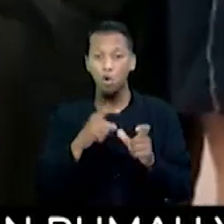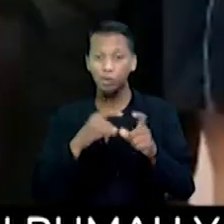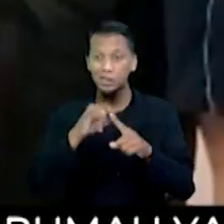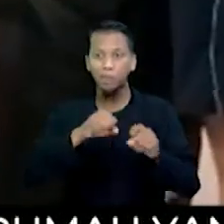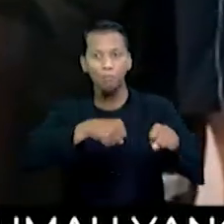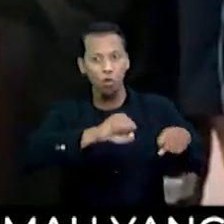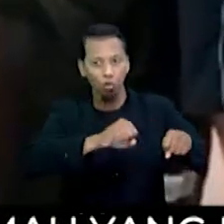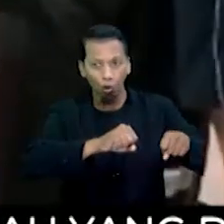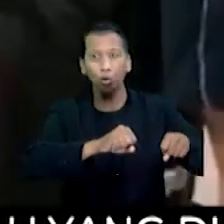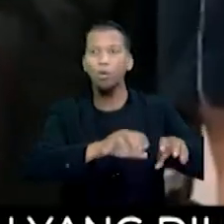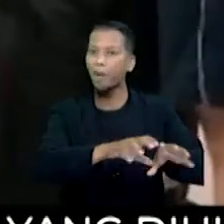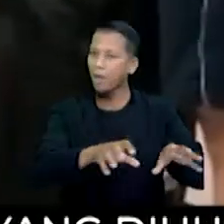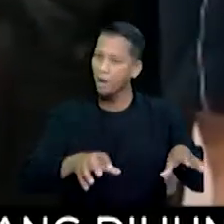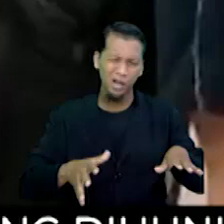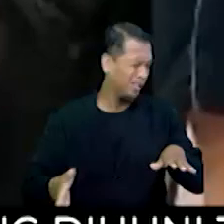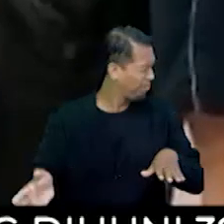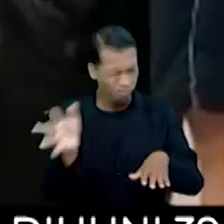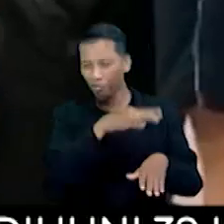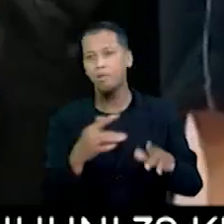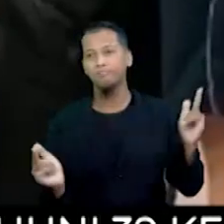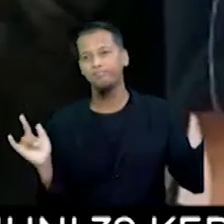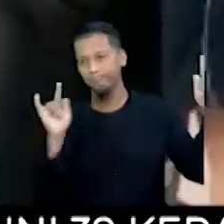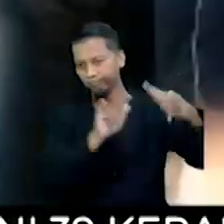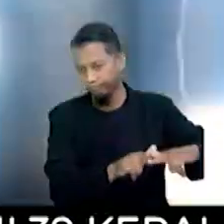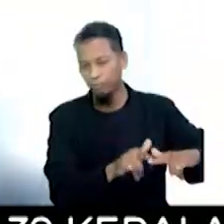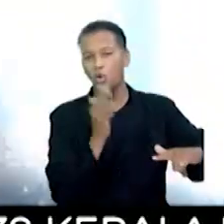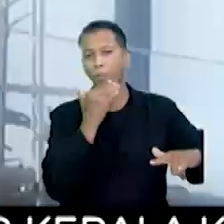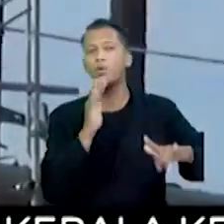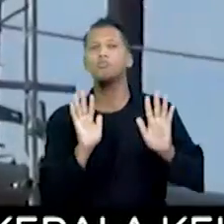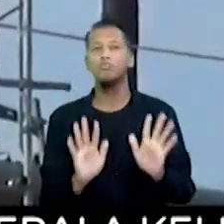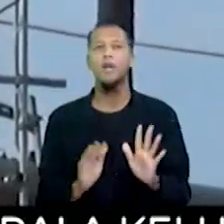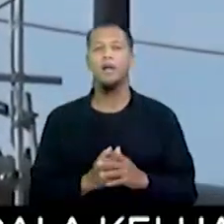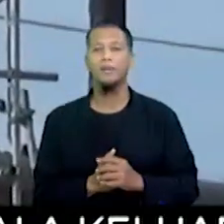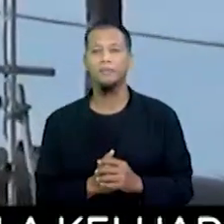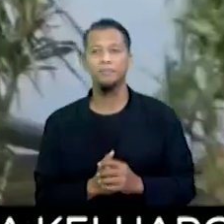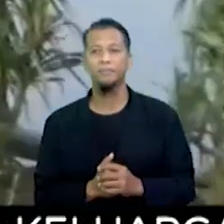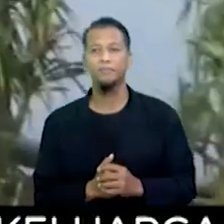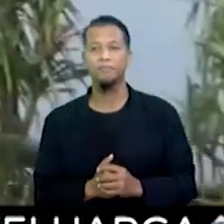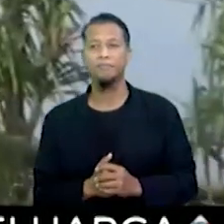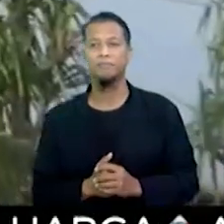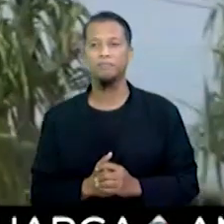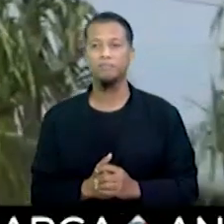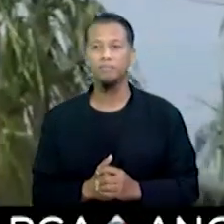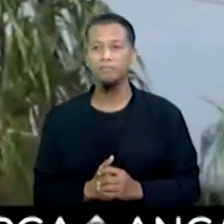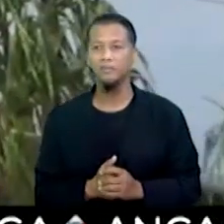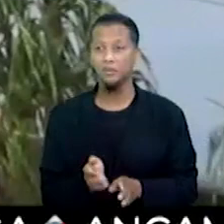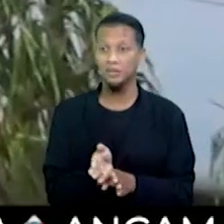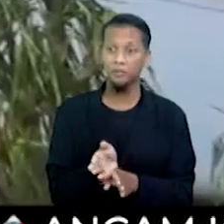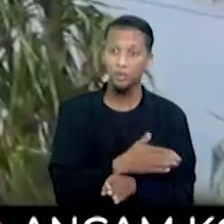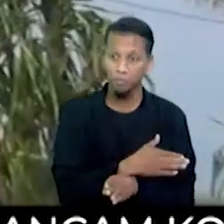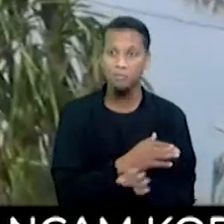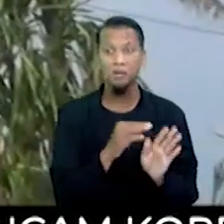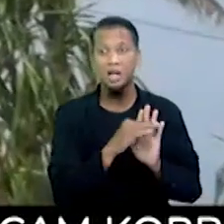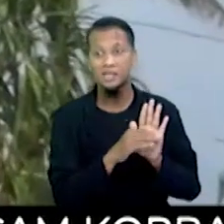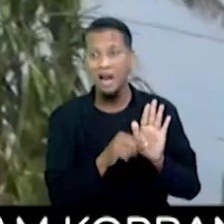datang dan saat ini telah berada di paddock sirkuit Mandalika. Sementara itu jelang perhelatan MotoGP, patung Presiden Joko